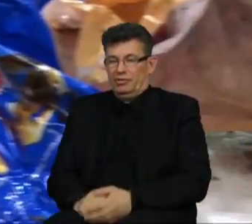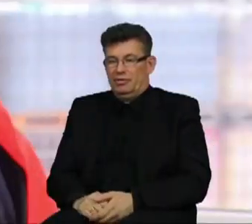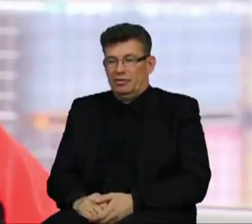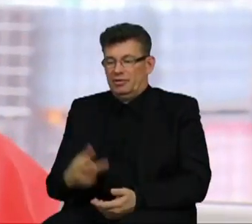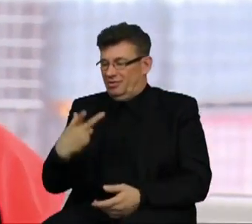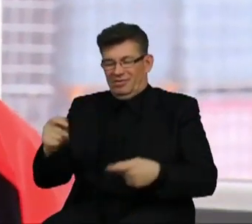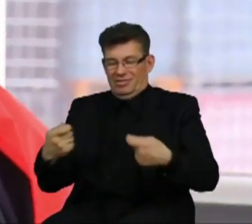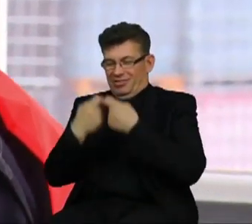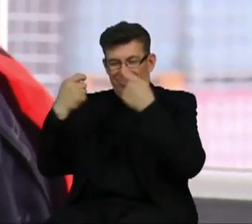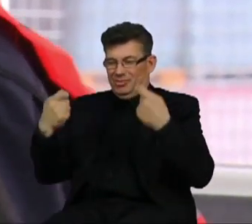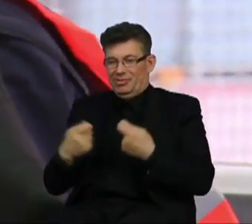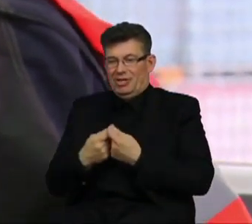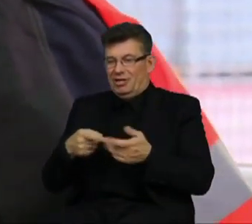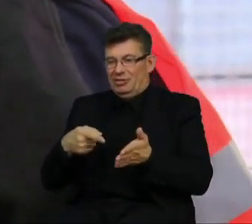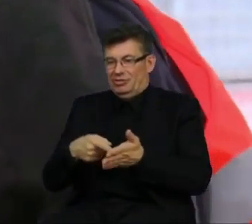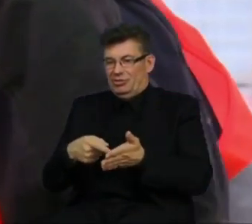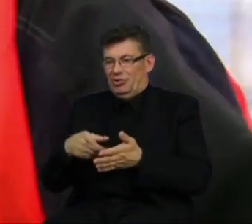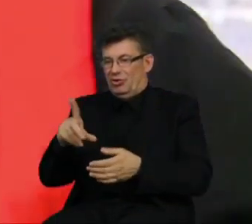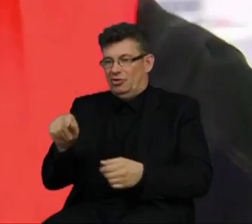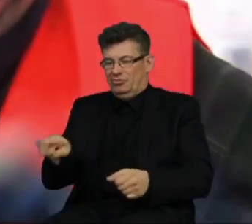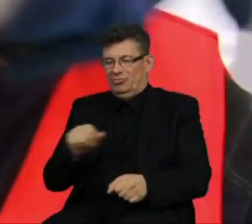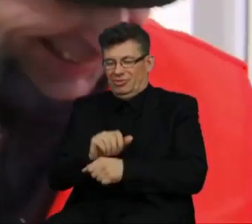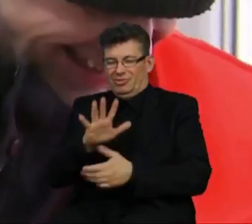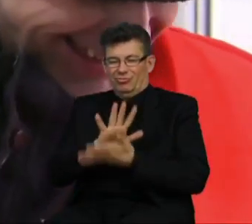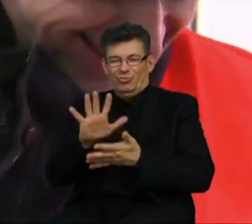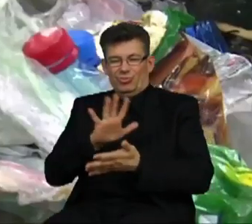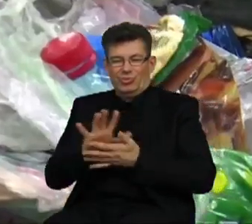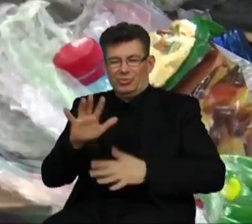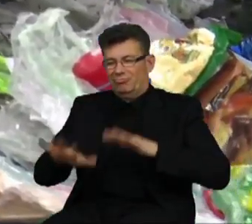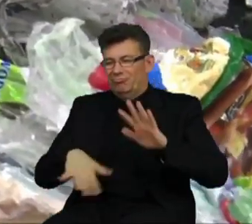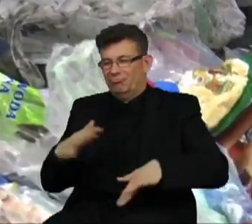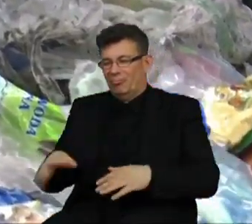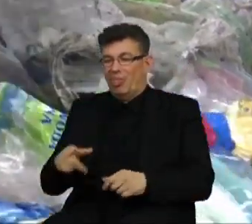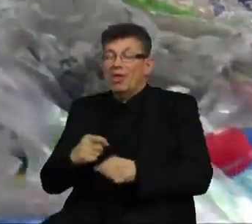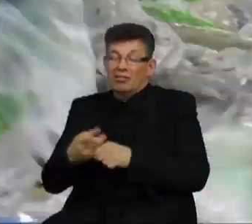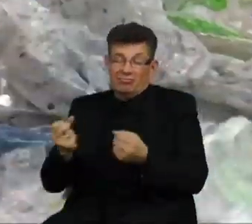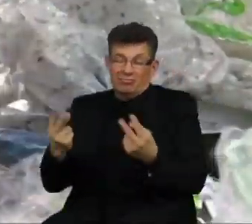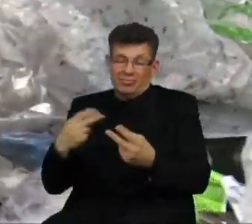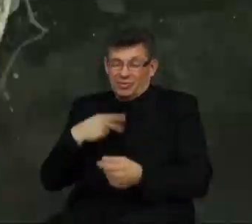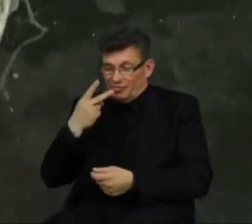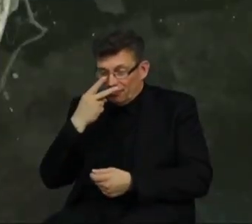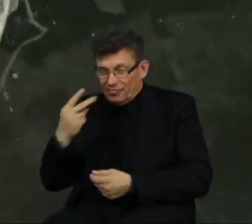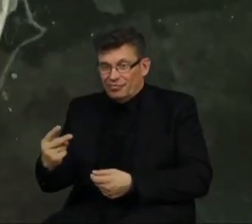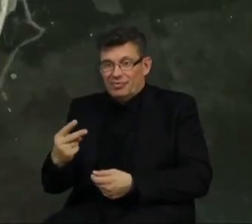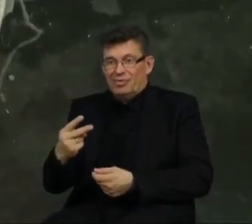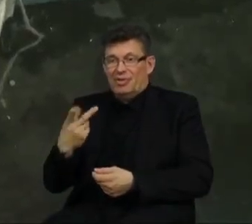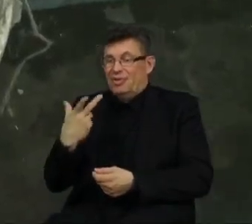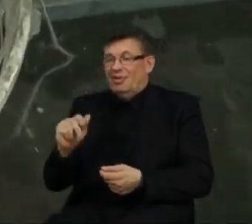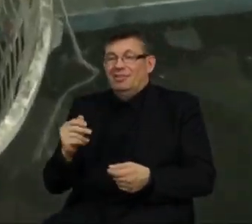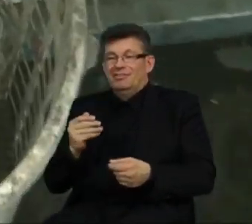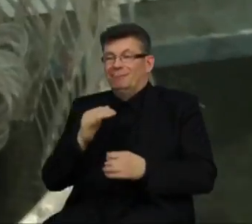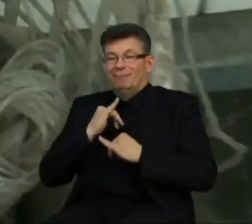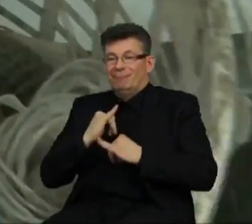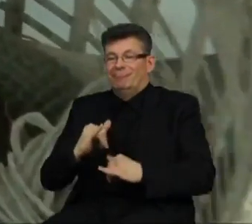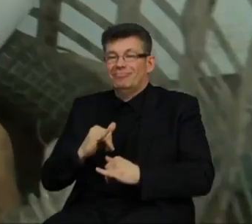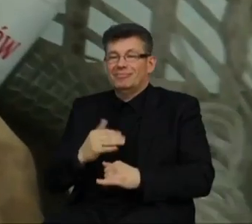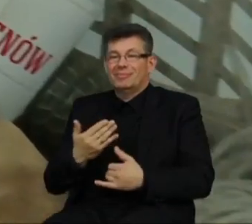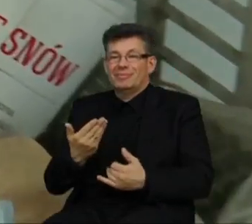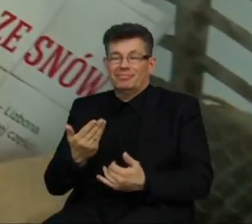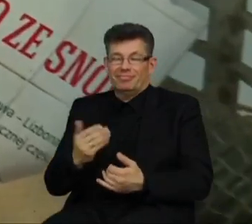Nie przeszkadza to, że jest brudno. No jest jak jest, no to nic, nie poradzimy na to.